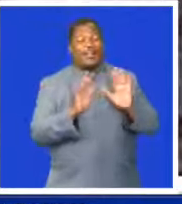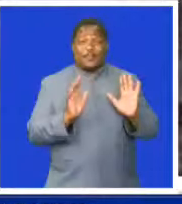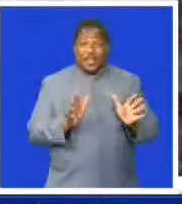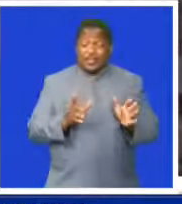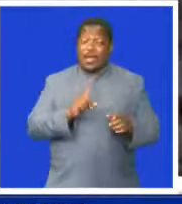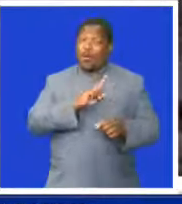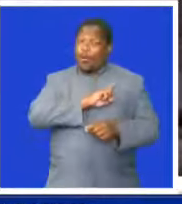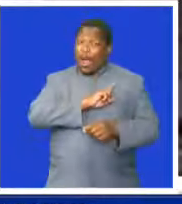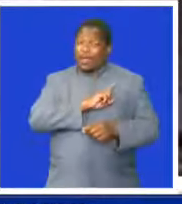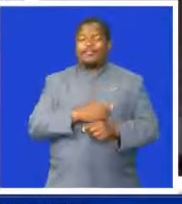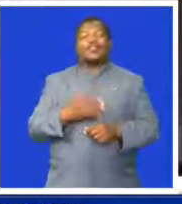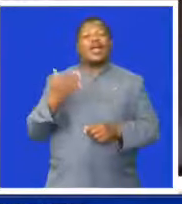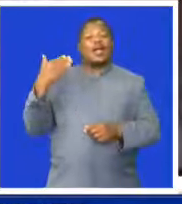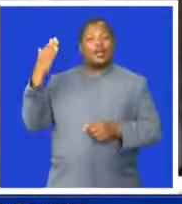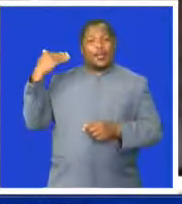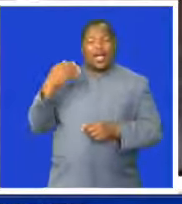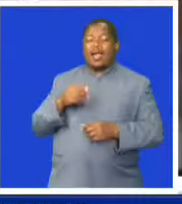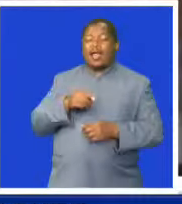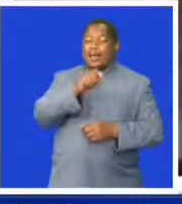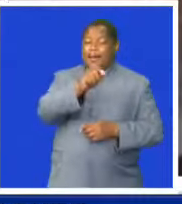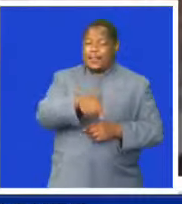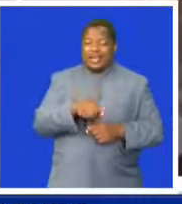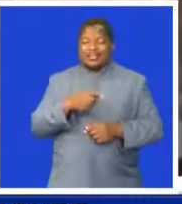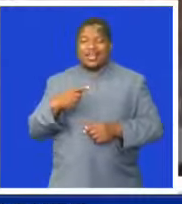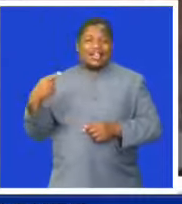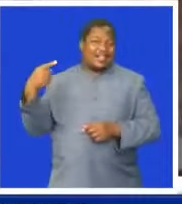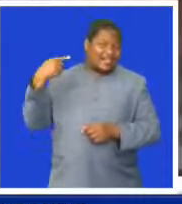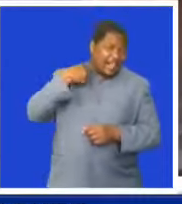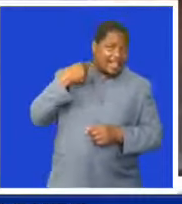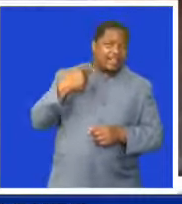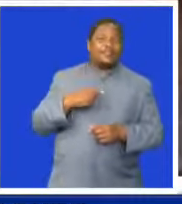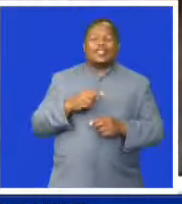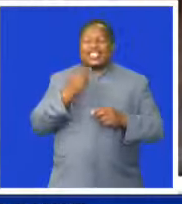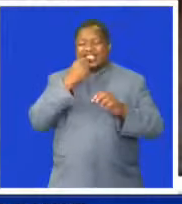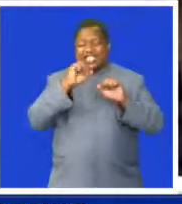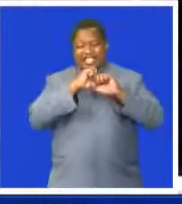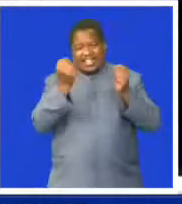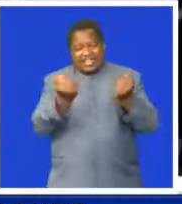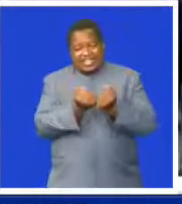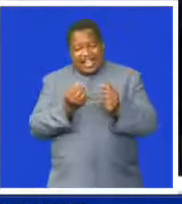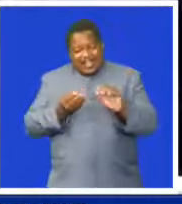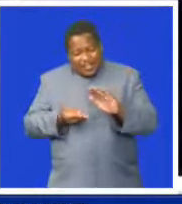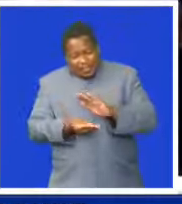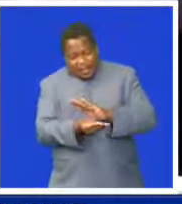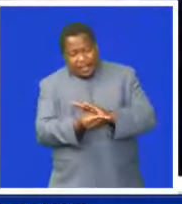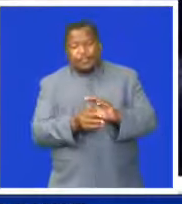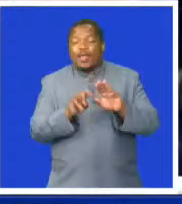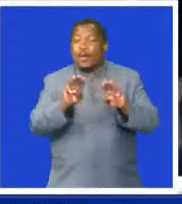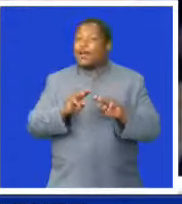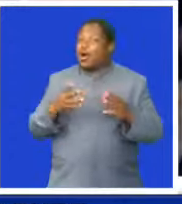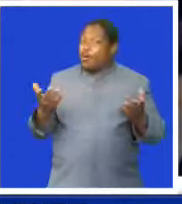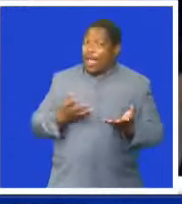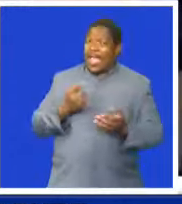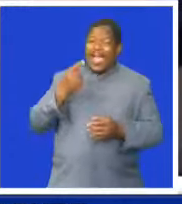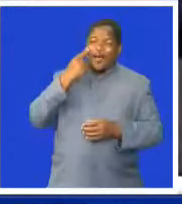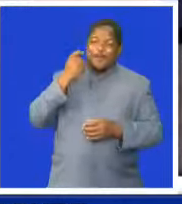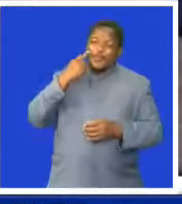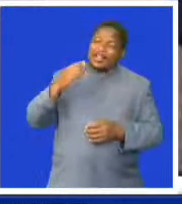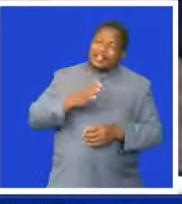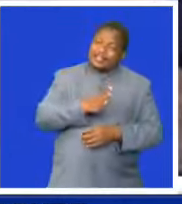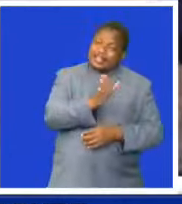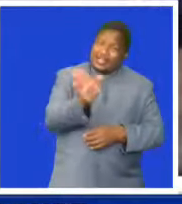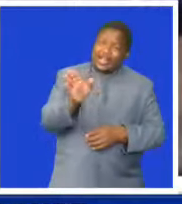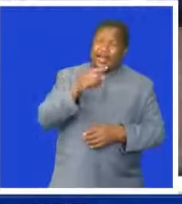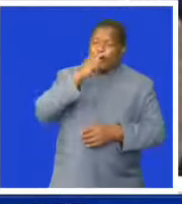wangcwatshwa emahlathini yasemdzangweni. Lamajaha lamabili avele phambi kwabomanje avuma emacala awo pheceleti enda